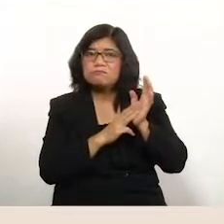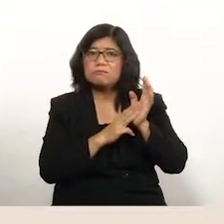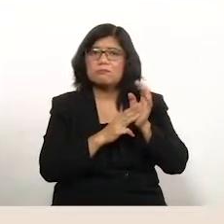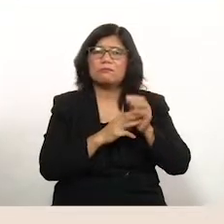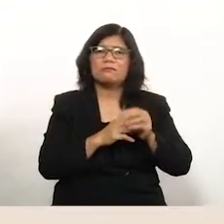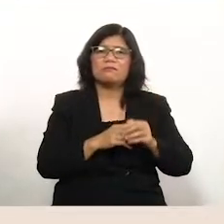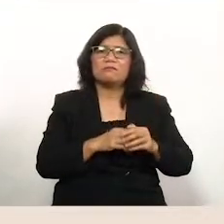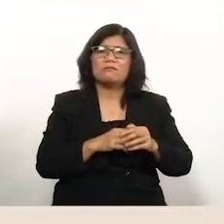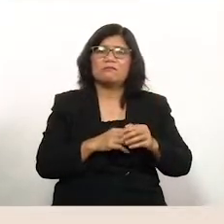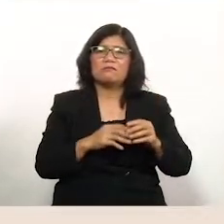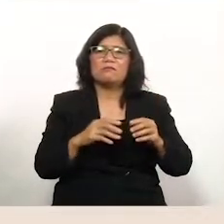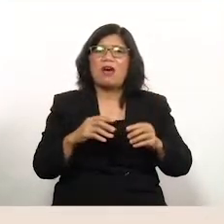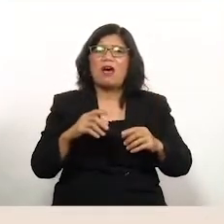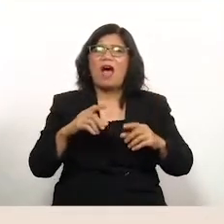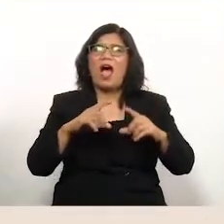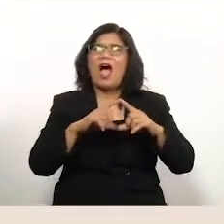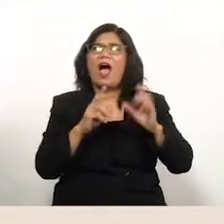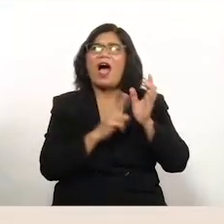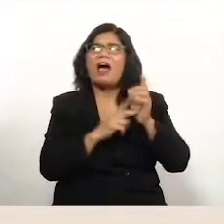Hai yang pertama ekstrim